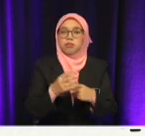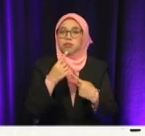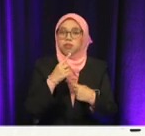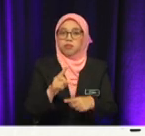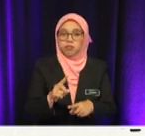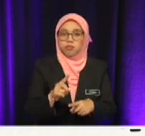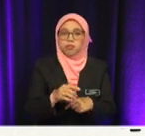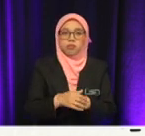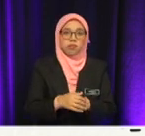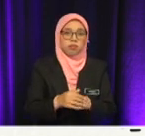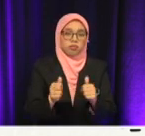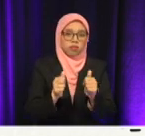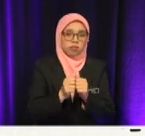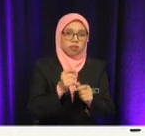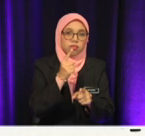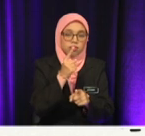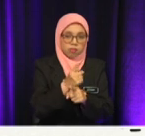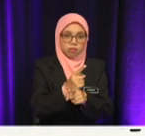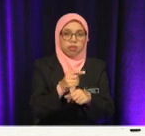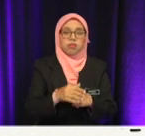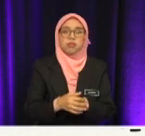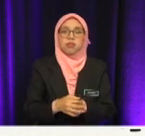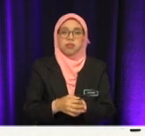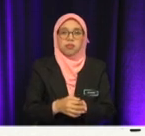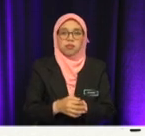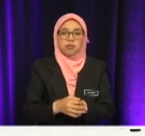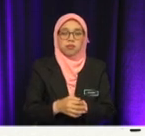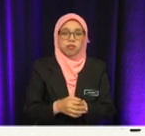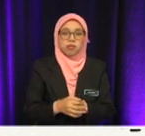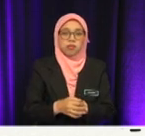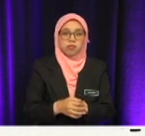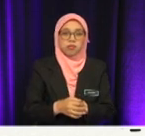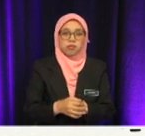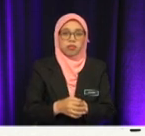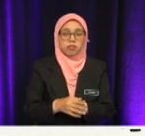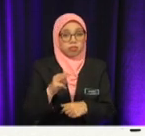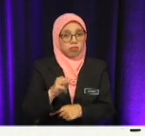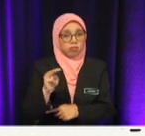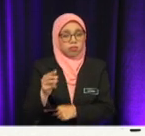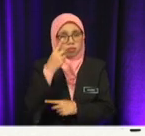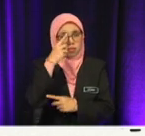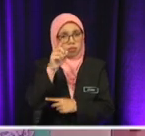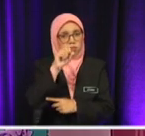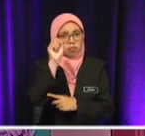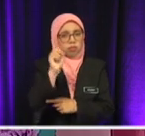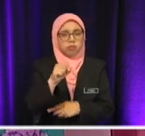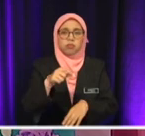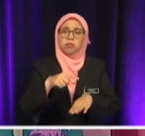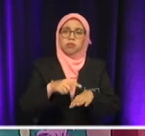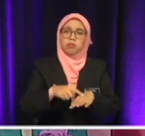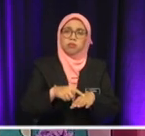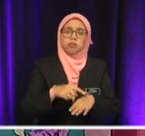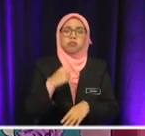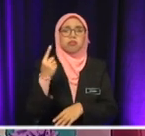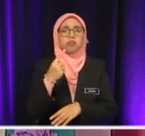perniagaan dengan menulis A, B, C dan D pada ruang jawapan. Baik, murid-murid, untuk soalan ini anak murid saya selalu tanya, cikgu